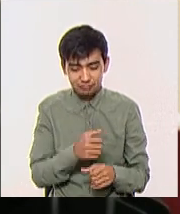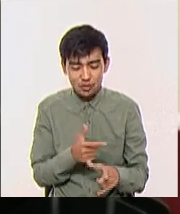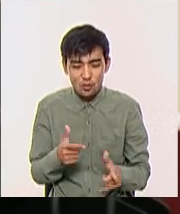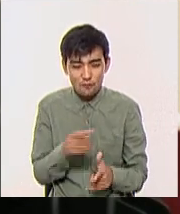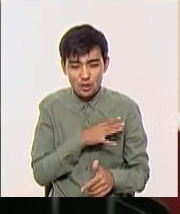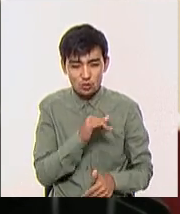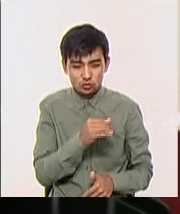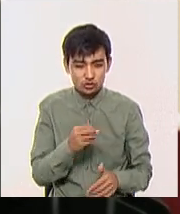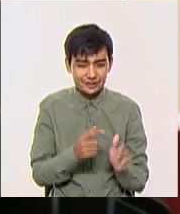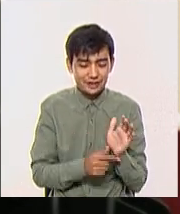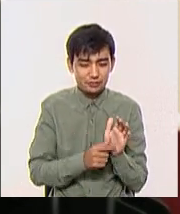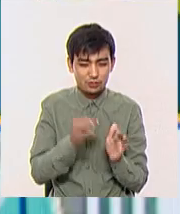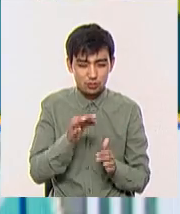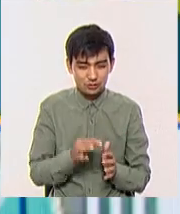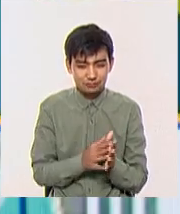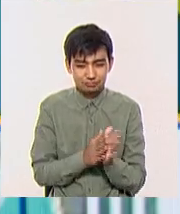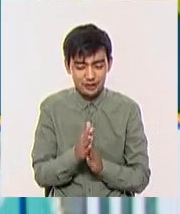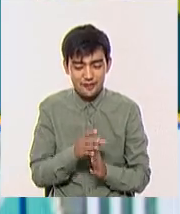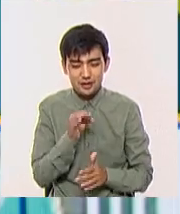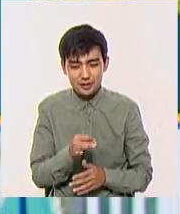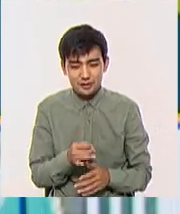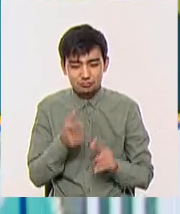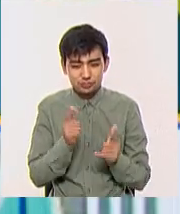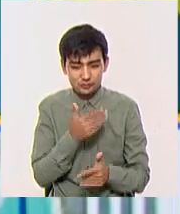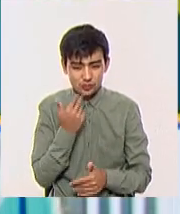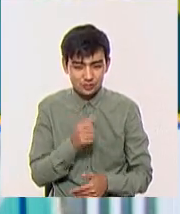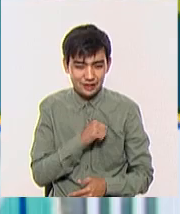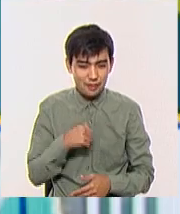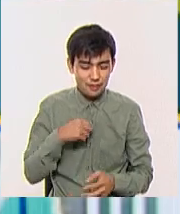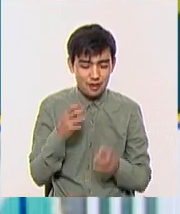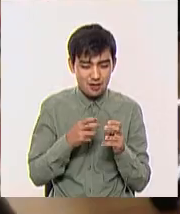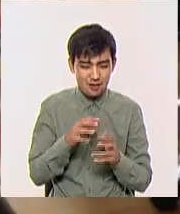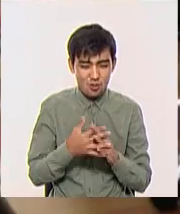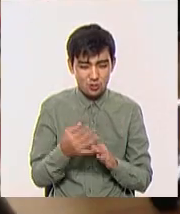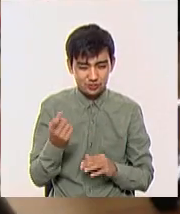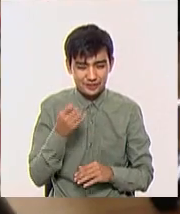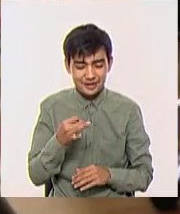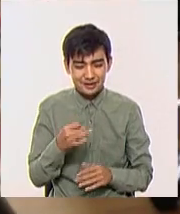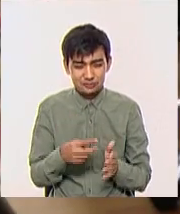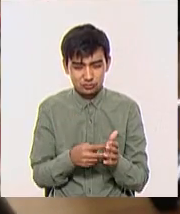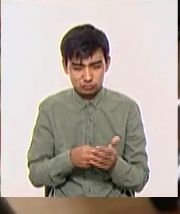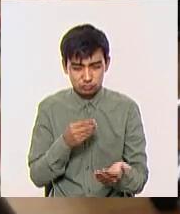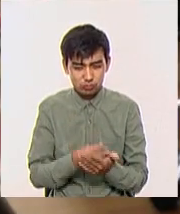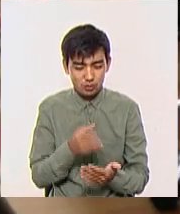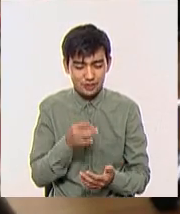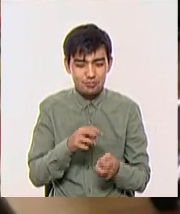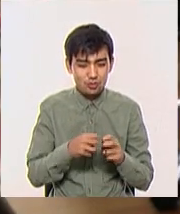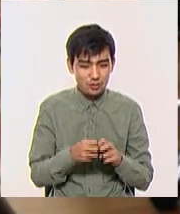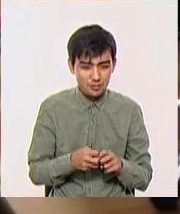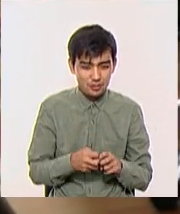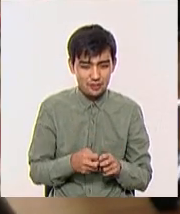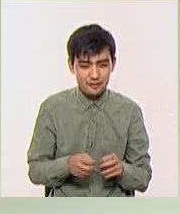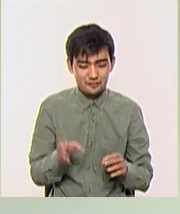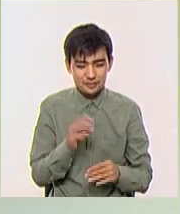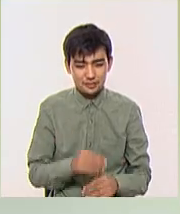около 70% кормов. Но с этим не согласны сами фермеры. По их словам, цифра завышена, так как проблемы испытывают